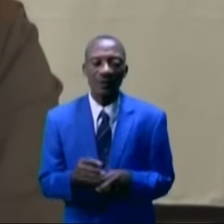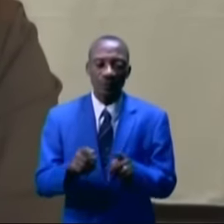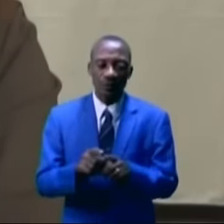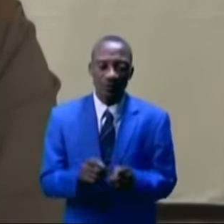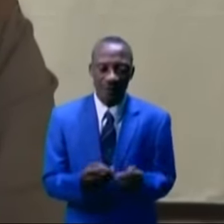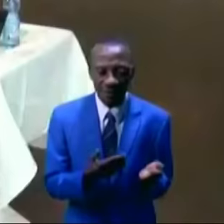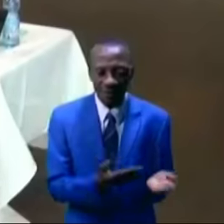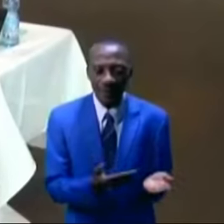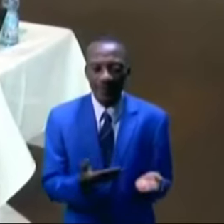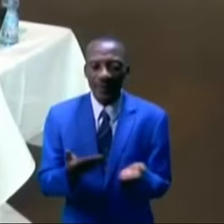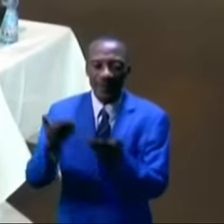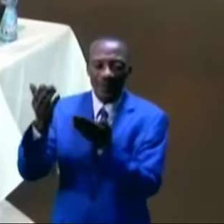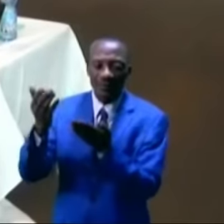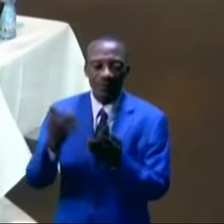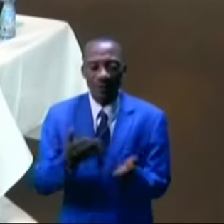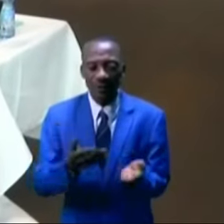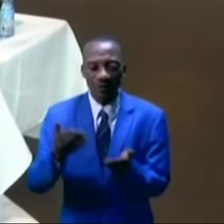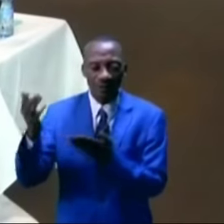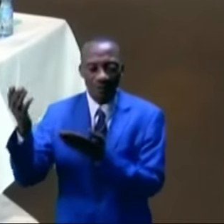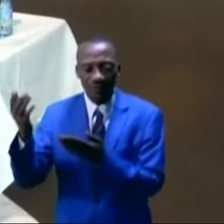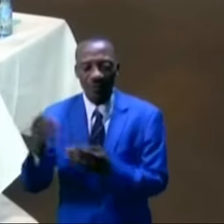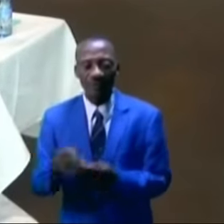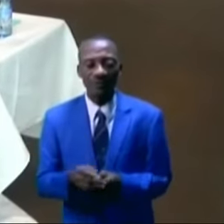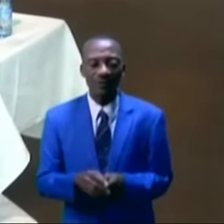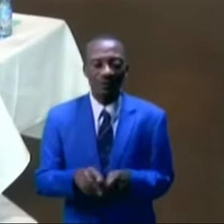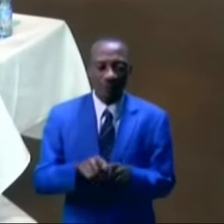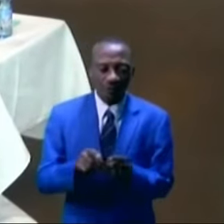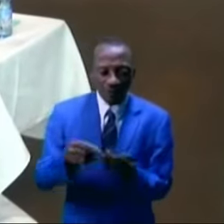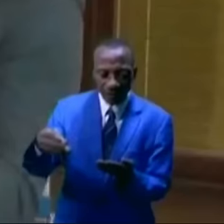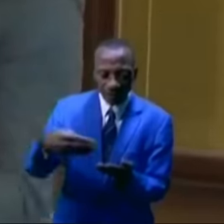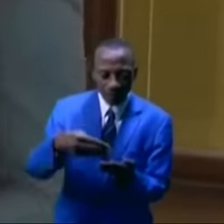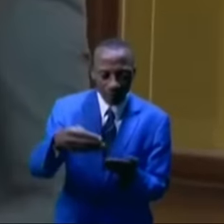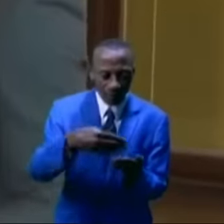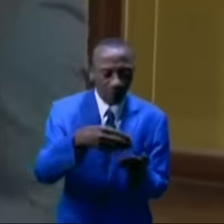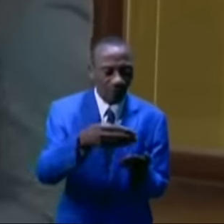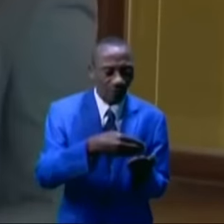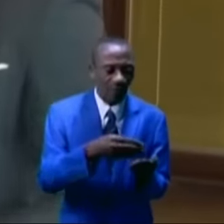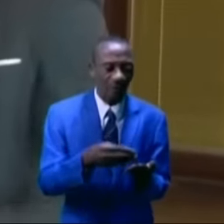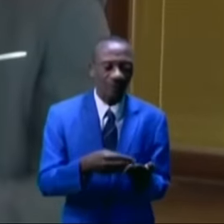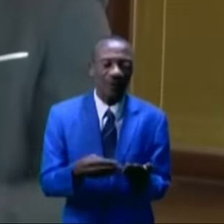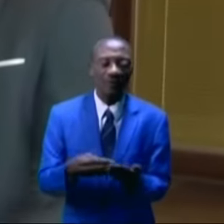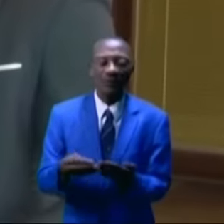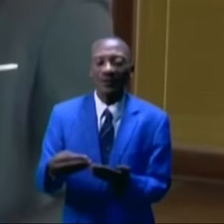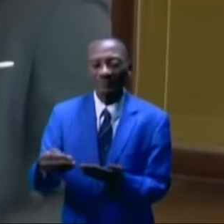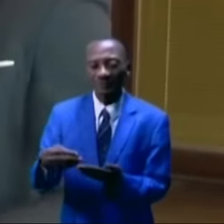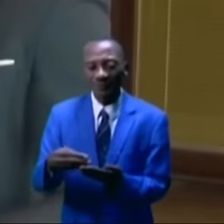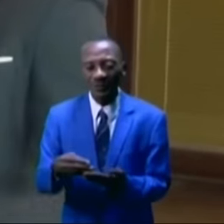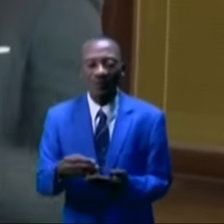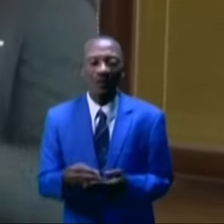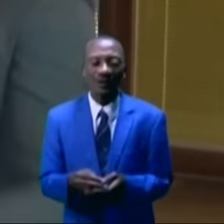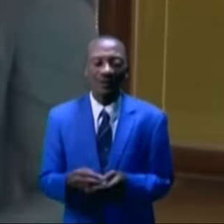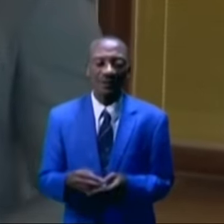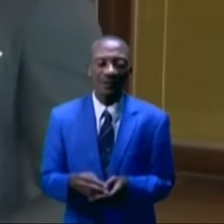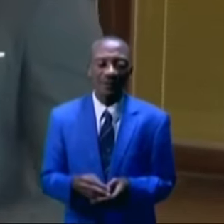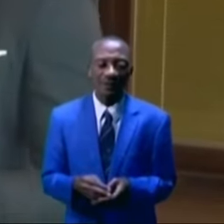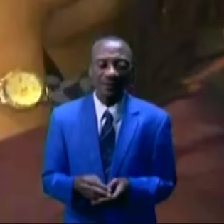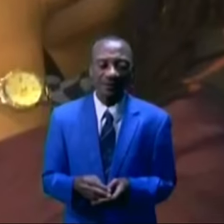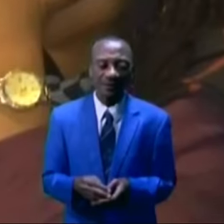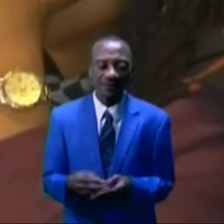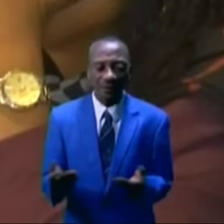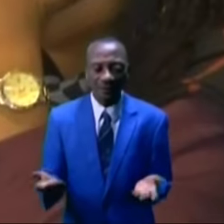exportations, sans oublier la collecte des revenus dont les paiements des entreprises et les recettes de